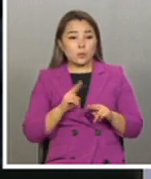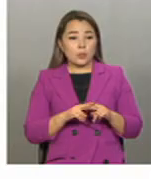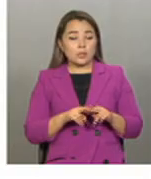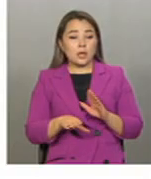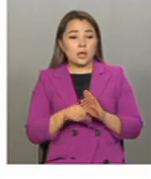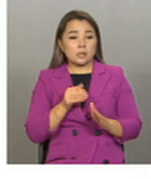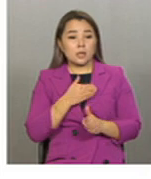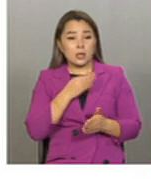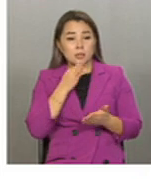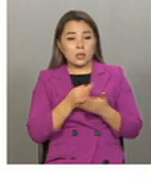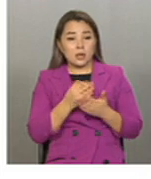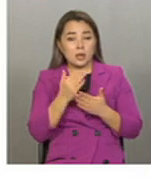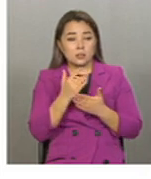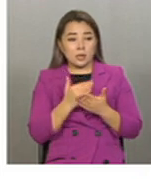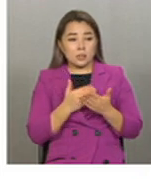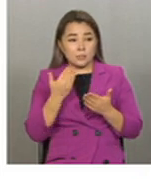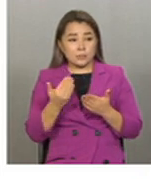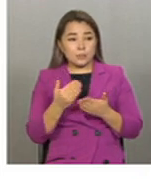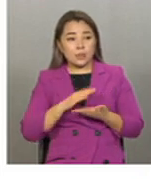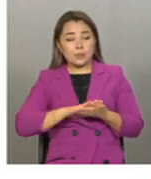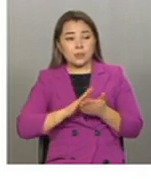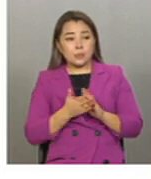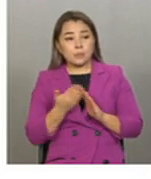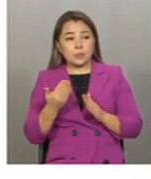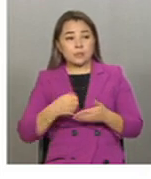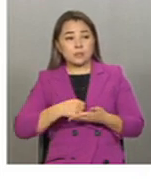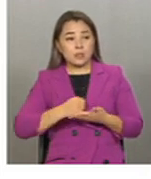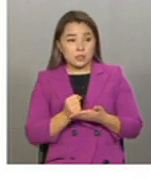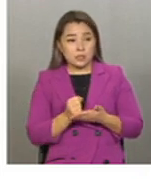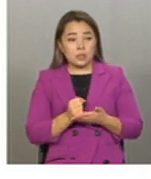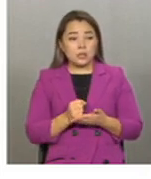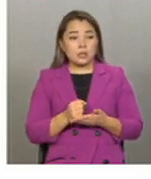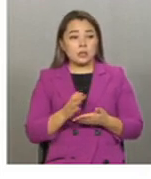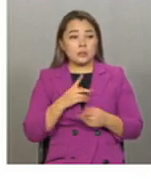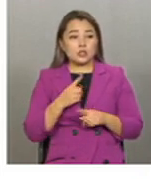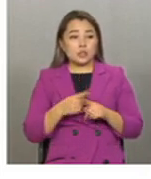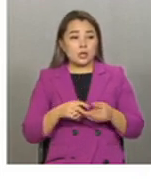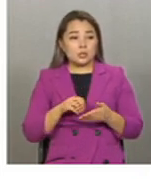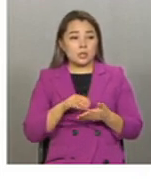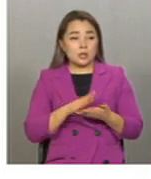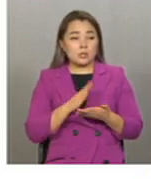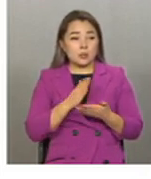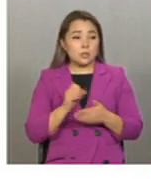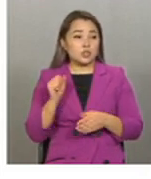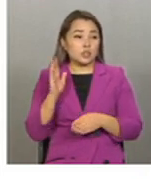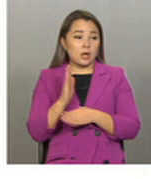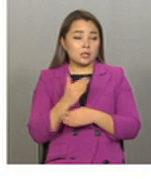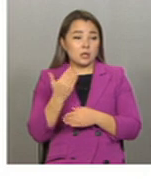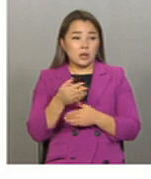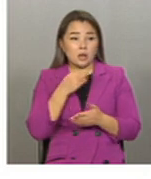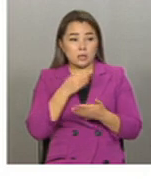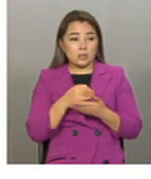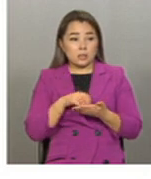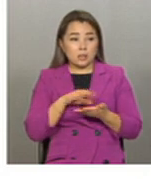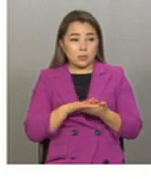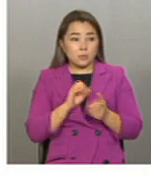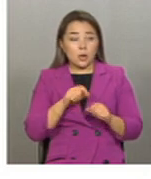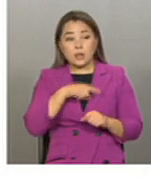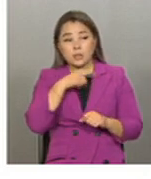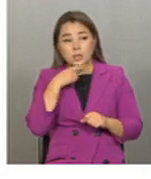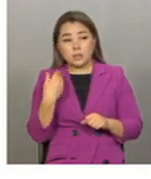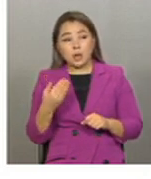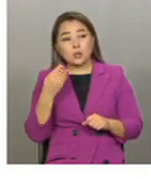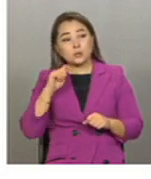қаулыларының қатарына бітім туралы жарғысын жатқызуға болады. Бұл жарғыда Ресейдің